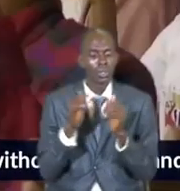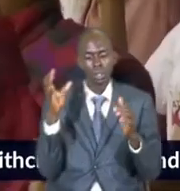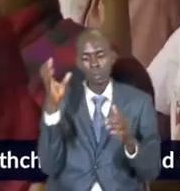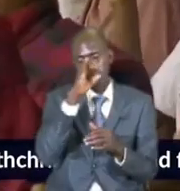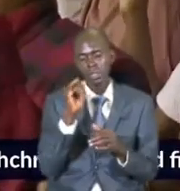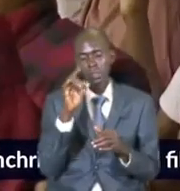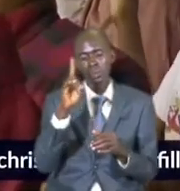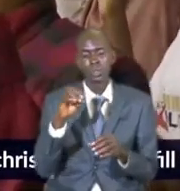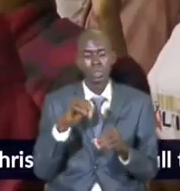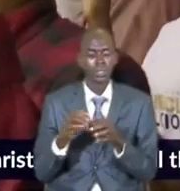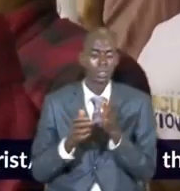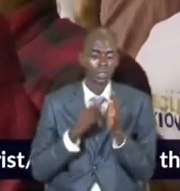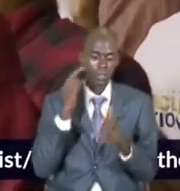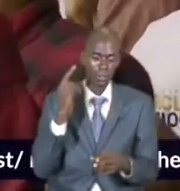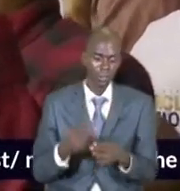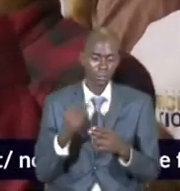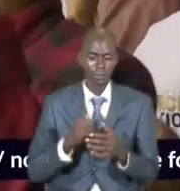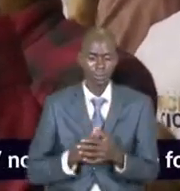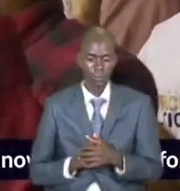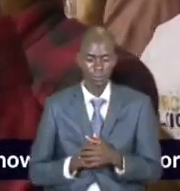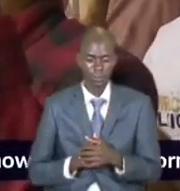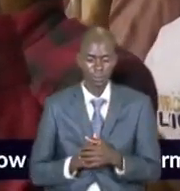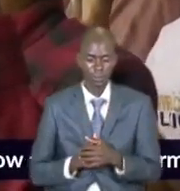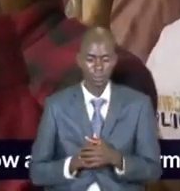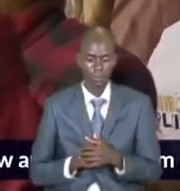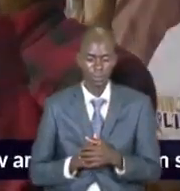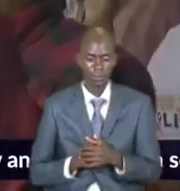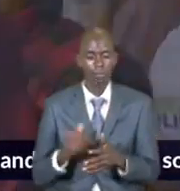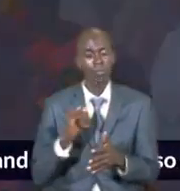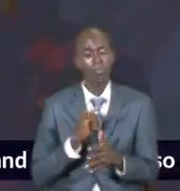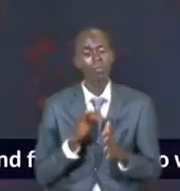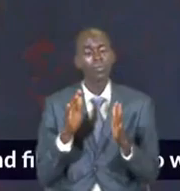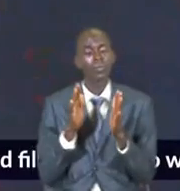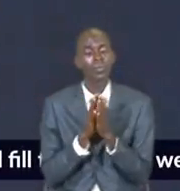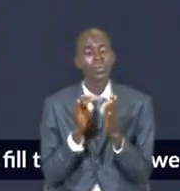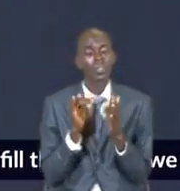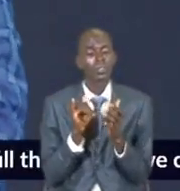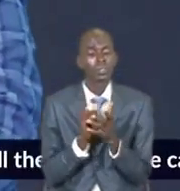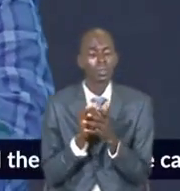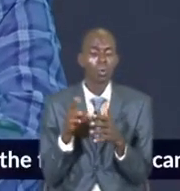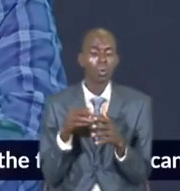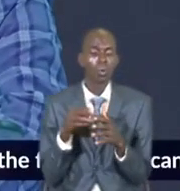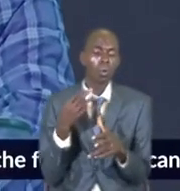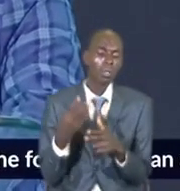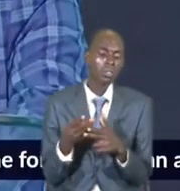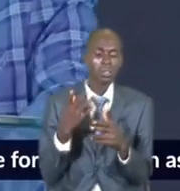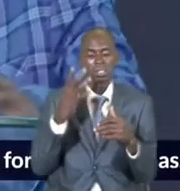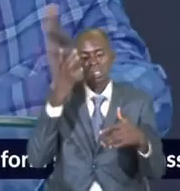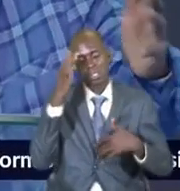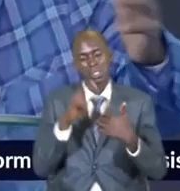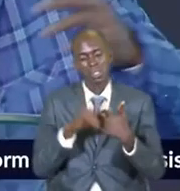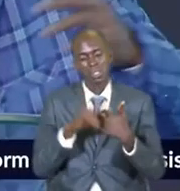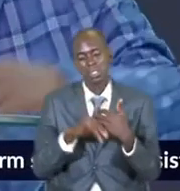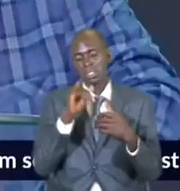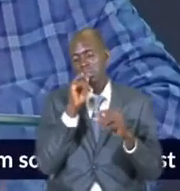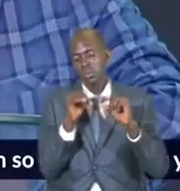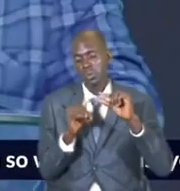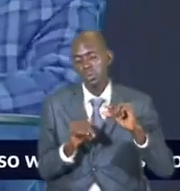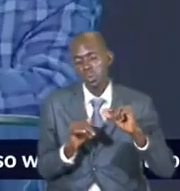n'aha Jizọs. Ana m ekpe ekpere maọbụ ọrịa ahụ bụ nke dị nta, maọbụ nke buru